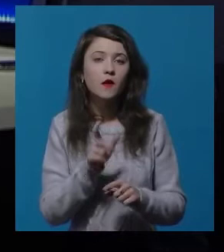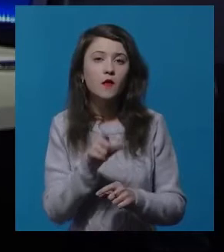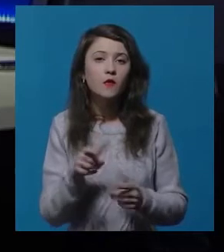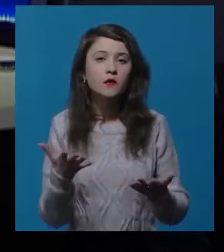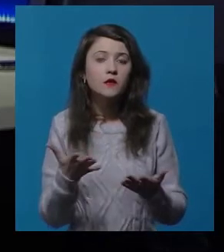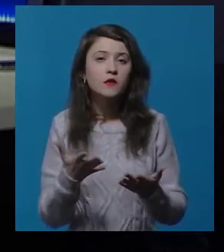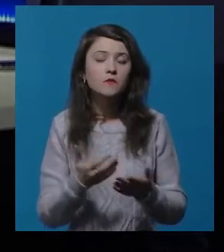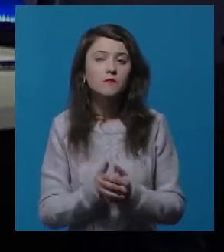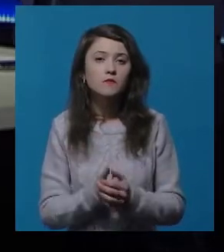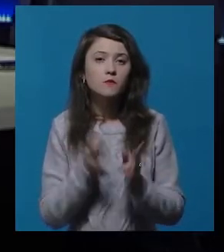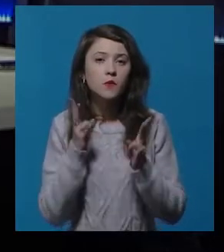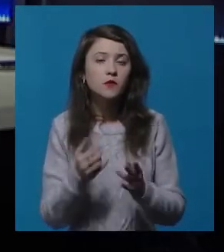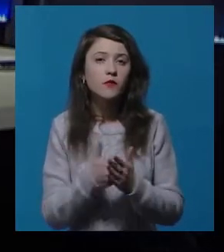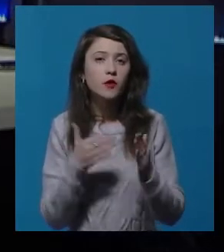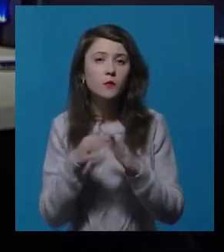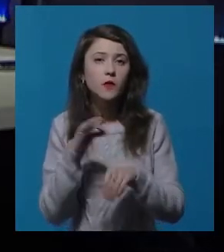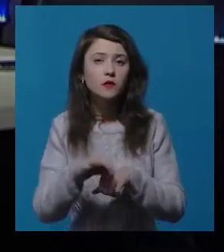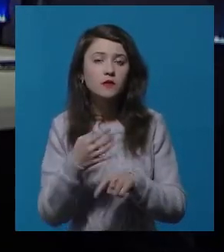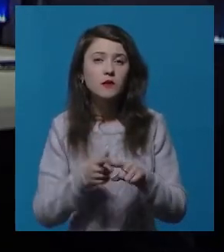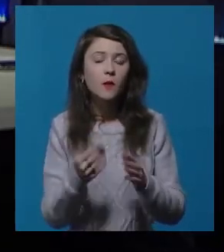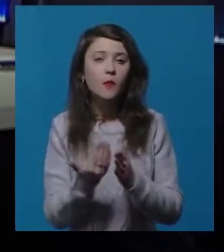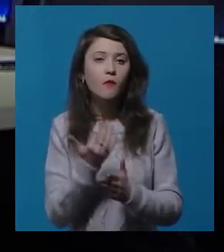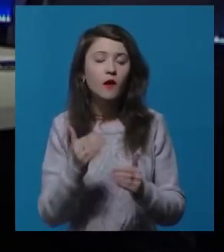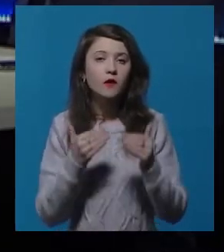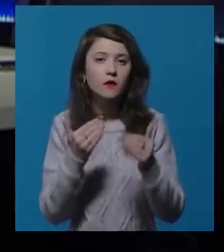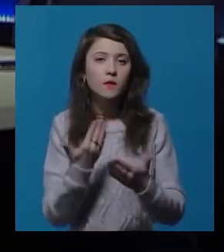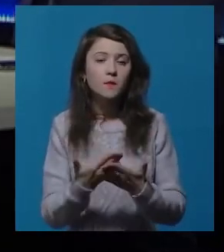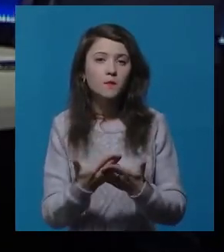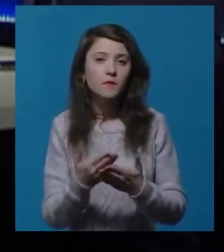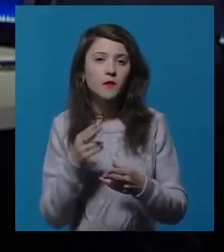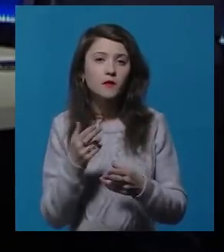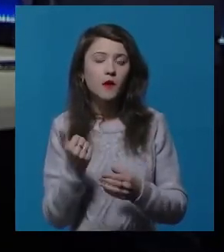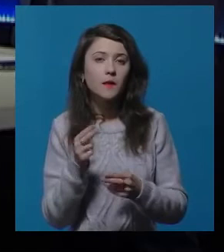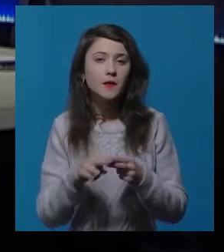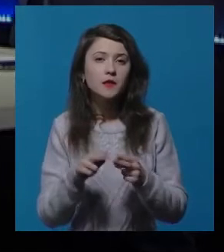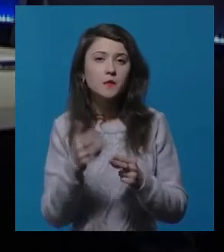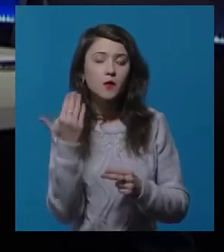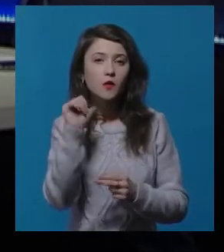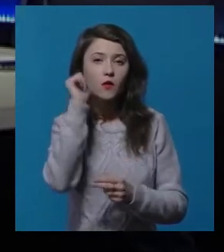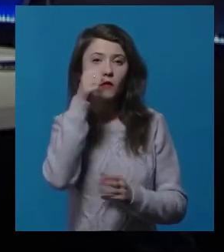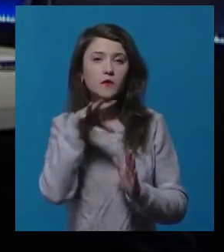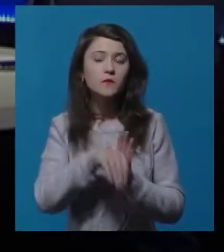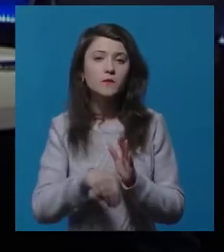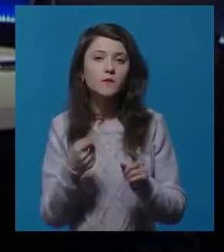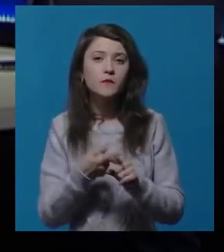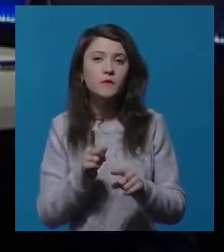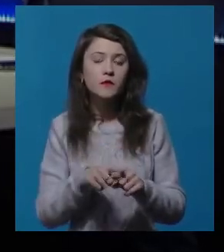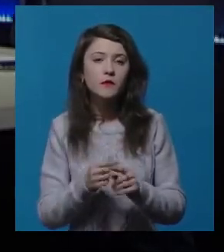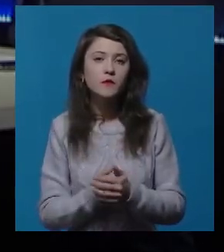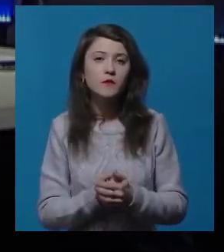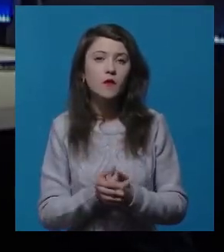насильства. Нова категорія, яка ось буквально наприкінці минулого року внесена в законодавство, це викривачі корупції, до